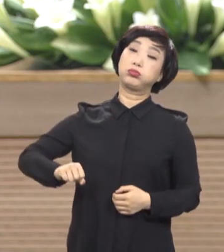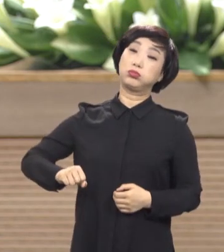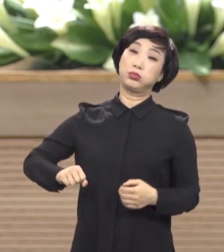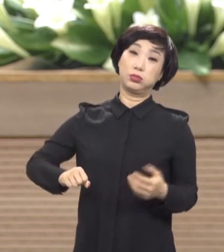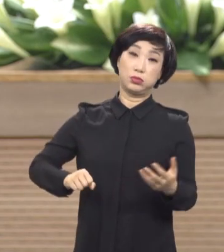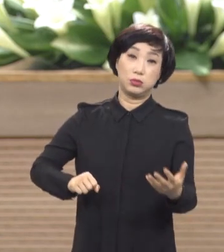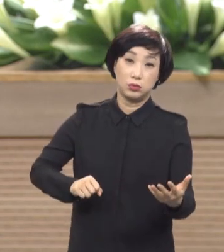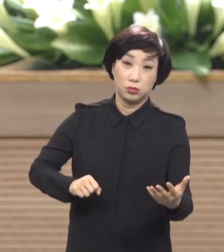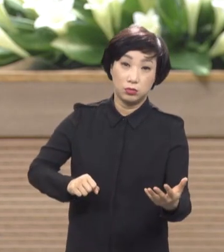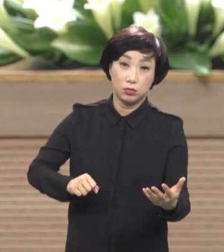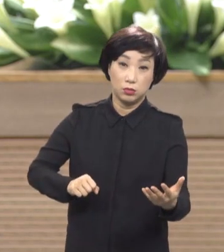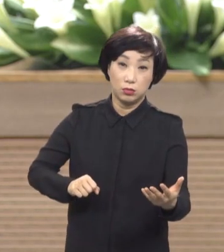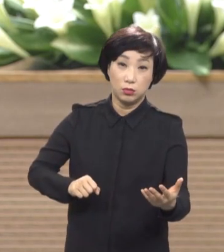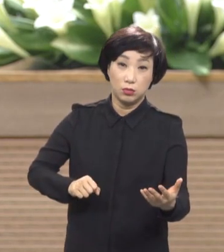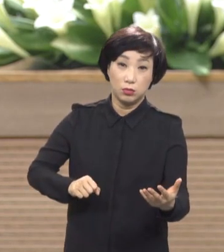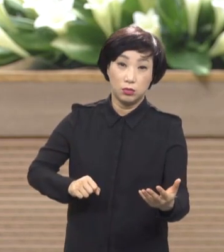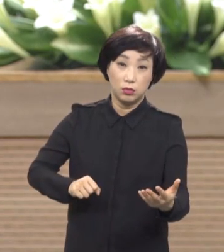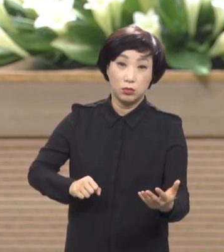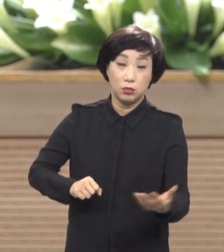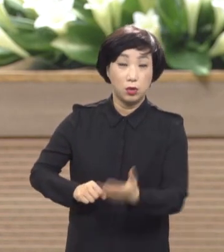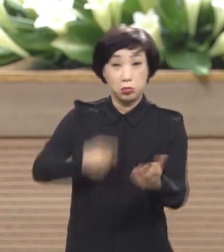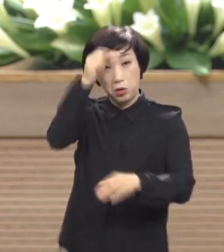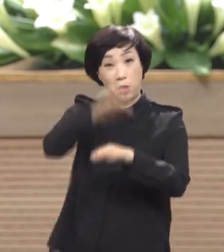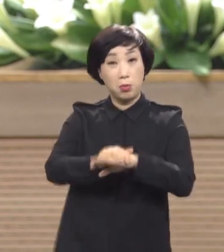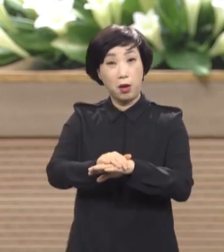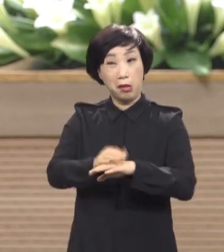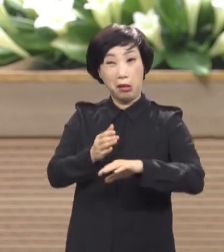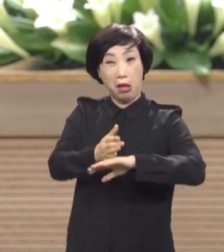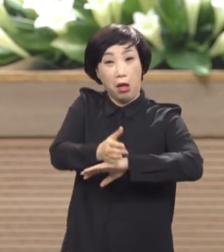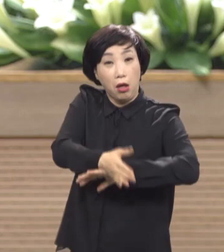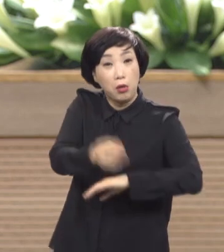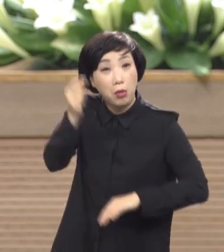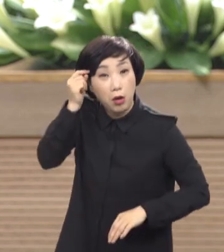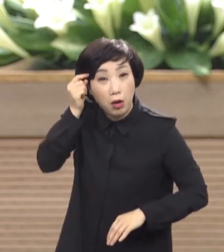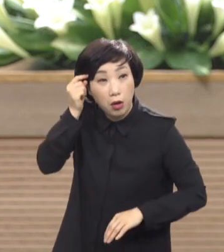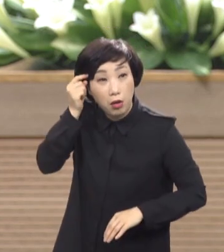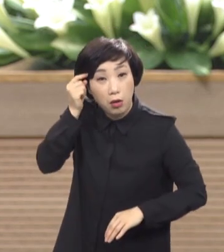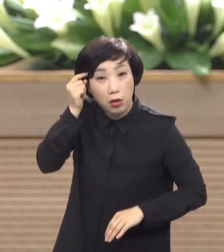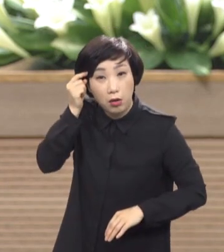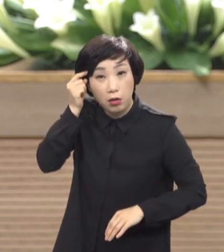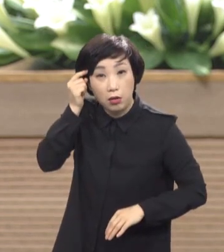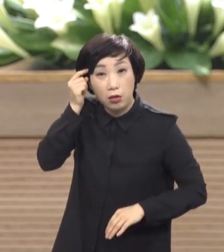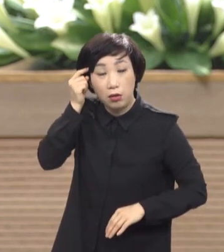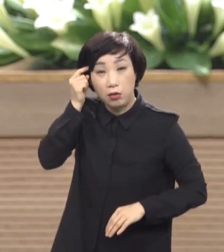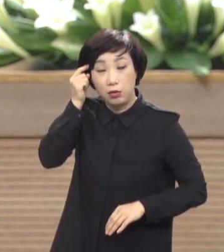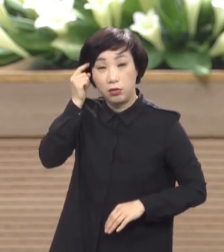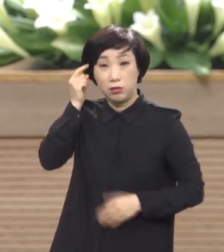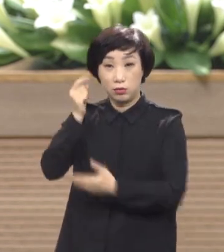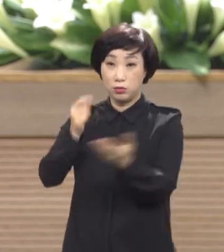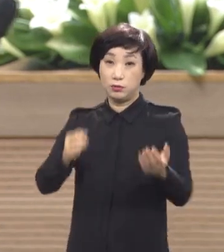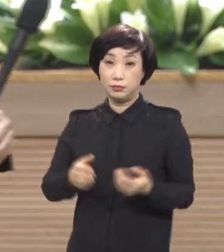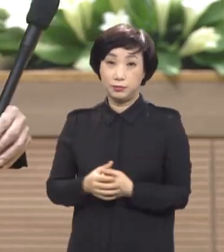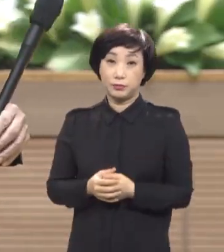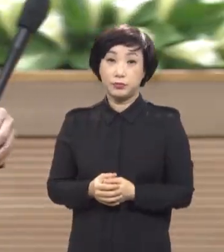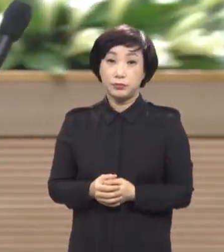왜 예배 시간이 듣나 왜